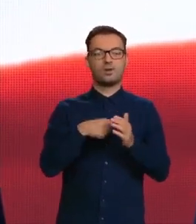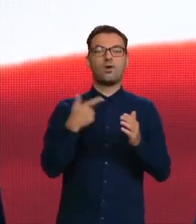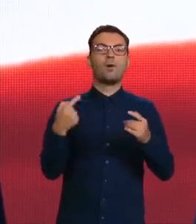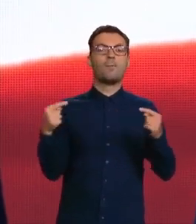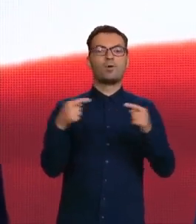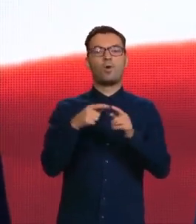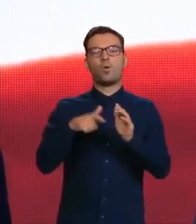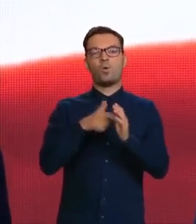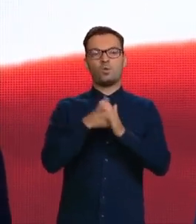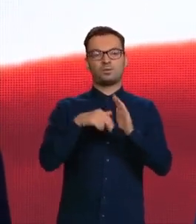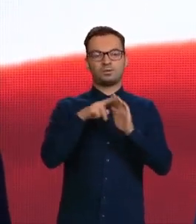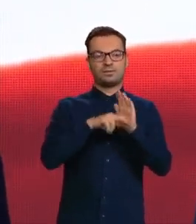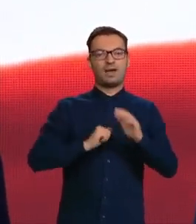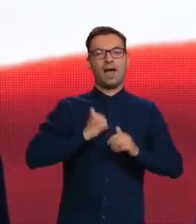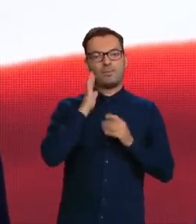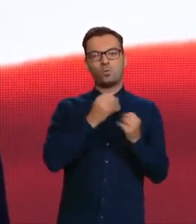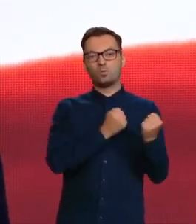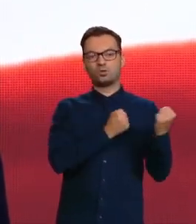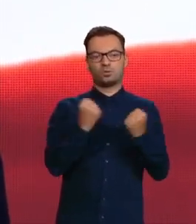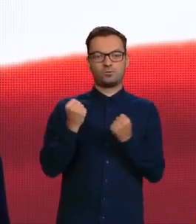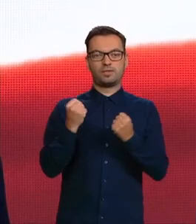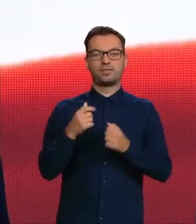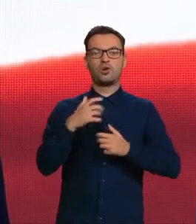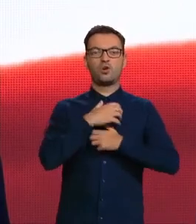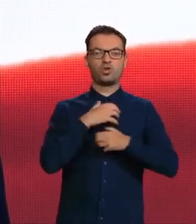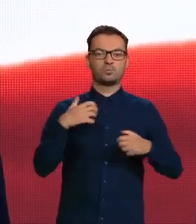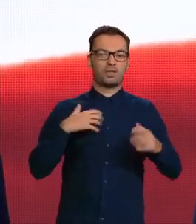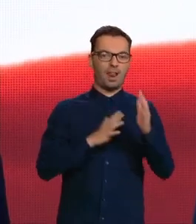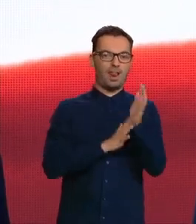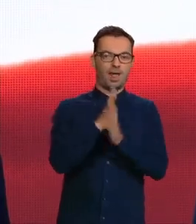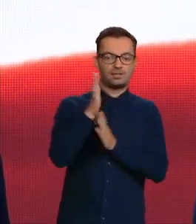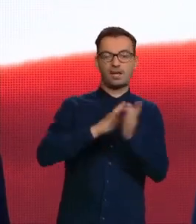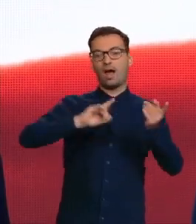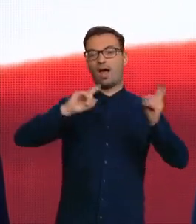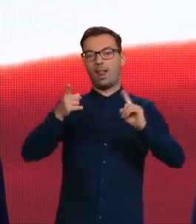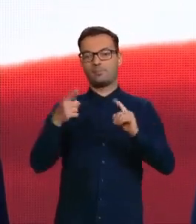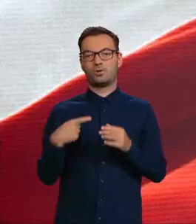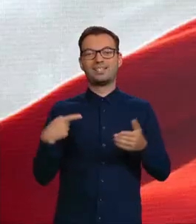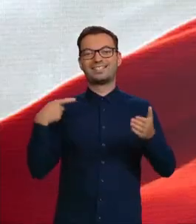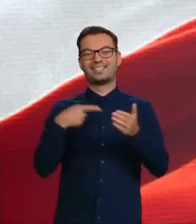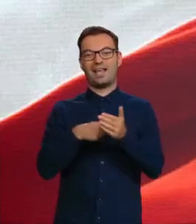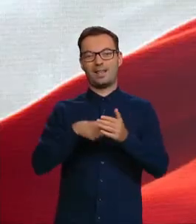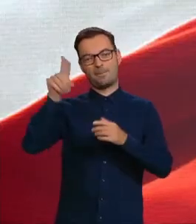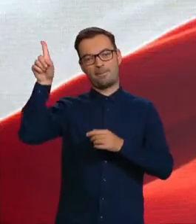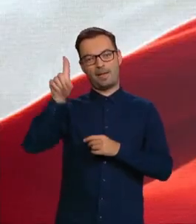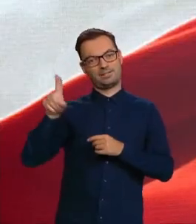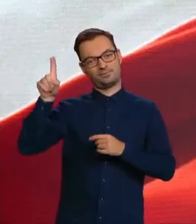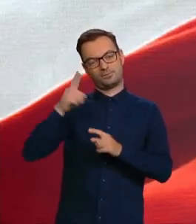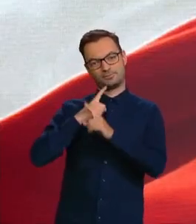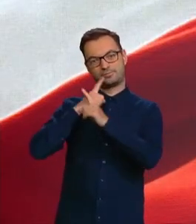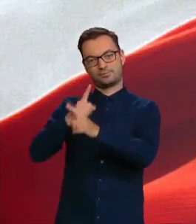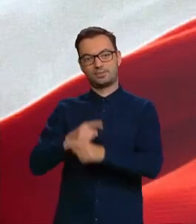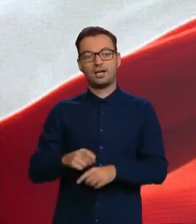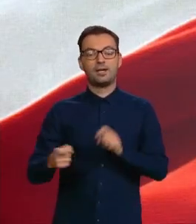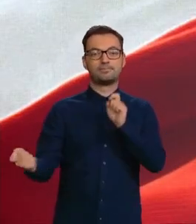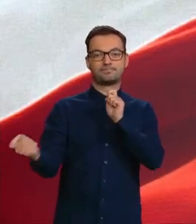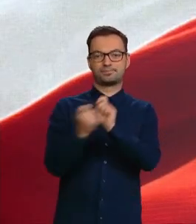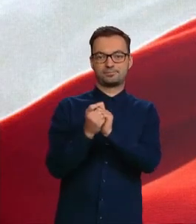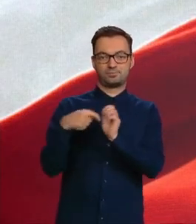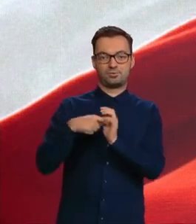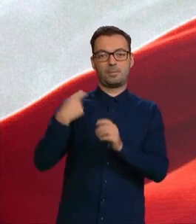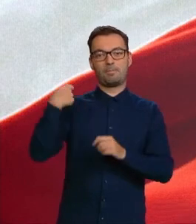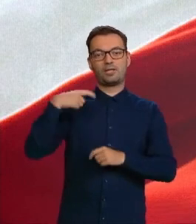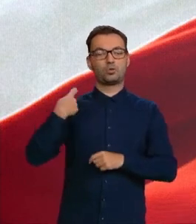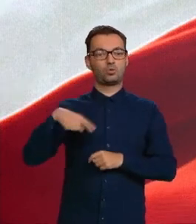w celu zachowania trwale zrównoważonej gospodarki leśnej lub realizacji celu publicznego. Ta ustawa zawetowana została przez prezydenta Andrzeja